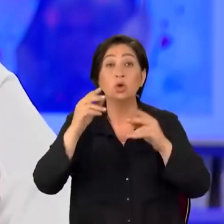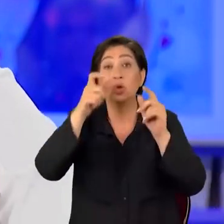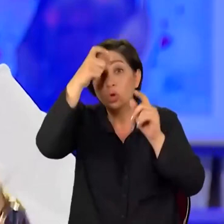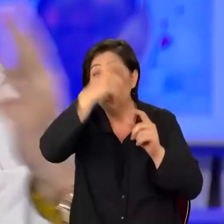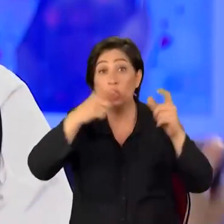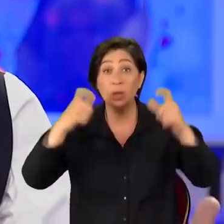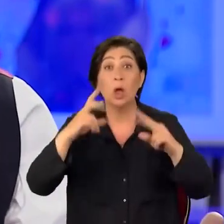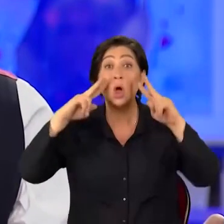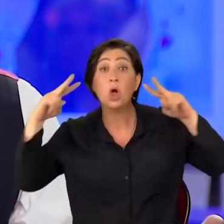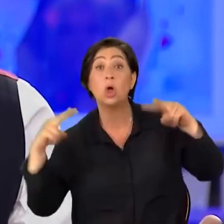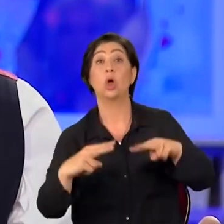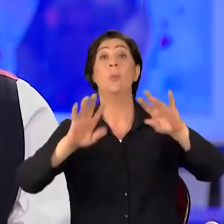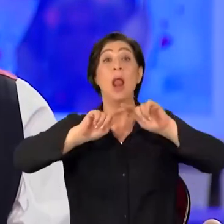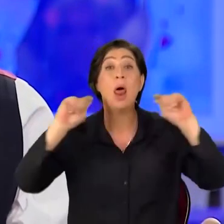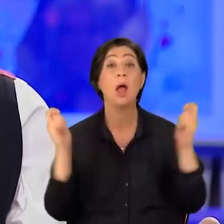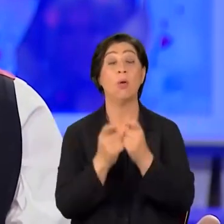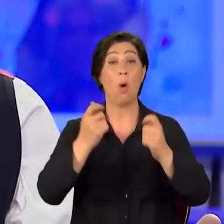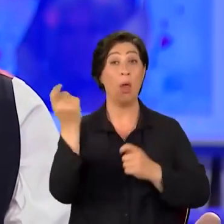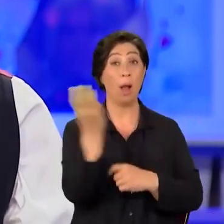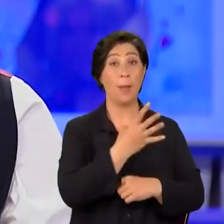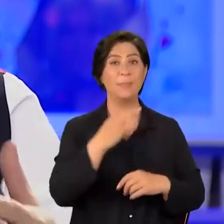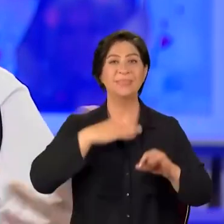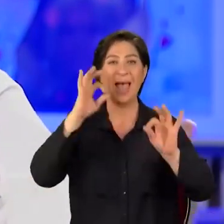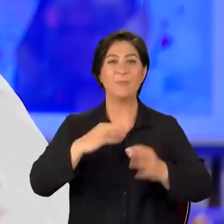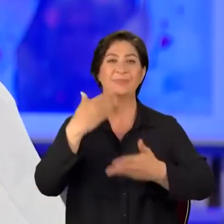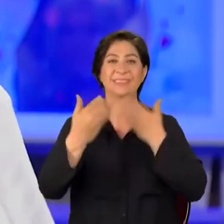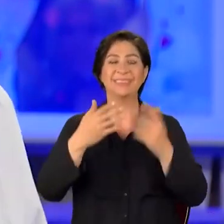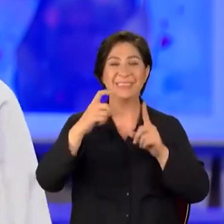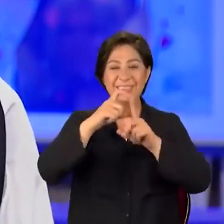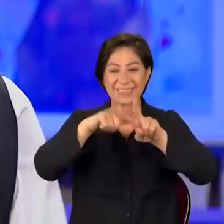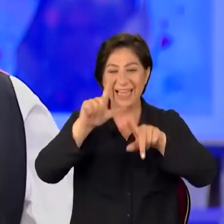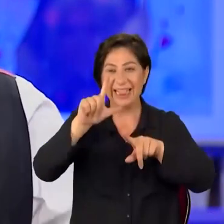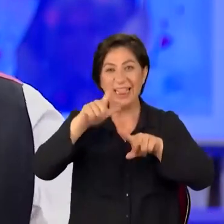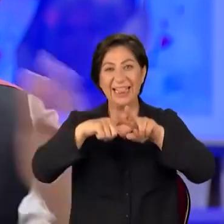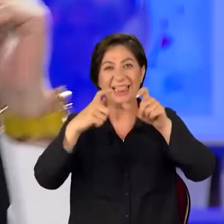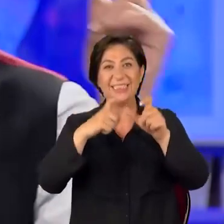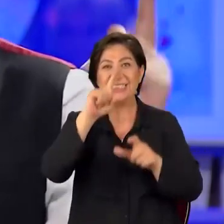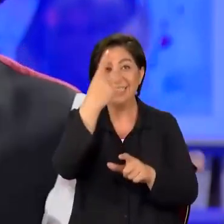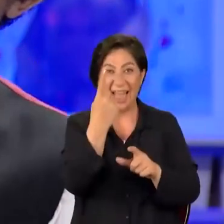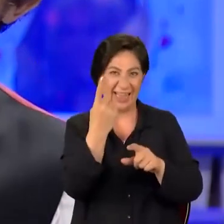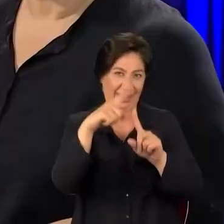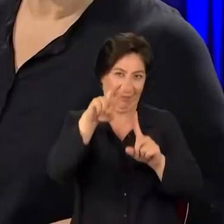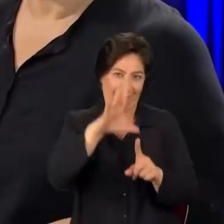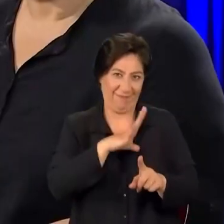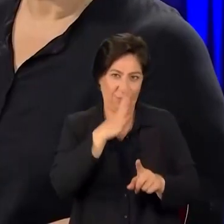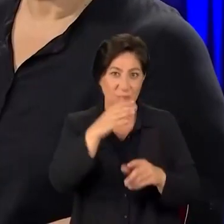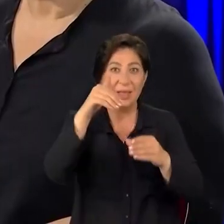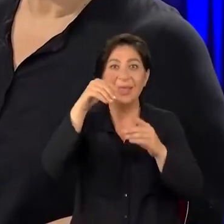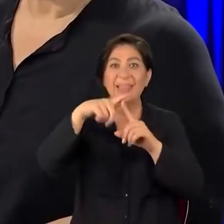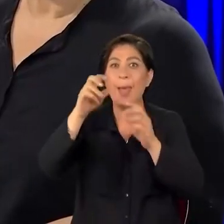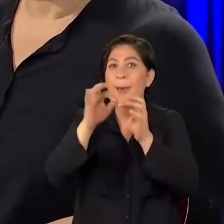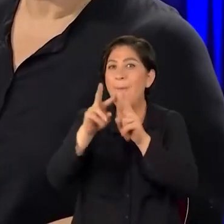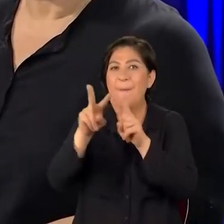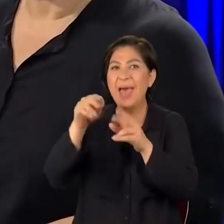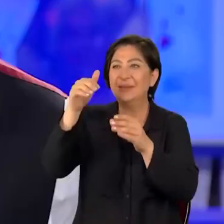hani görülmeyen rekor rakamlar. Yani işte biz hep bahsederiz ya, Dallas'ın son bölümü tek kanallı dönemde meclis